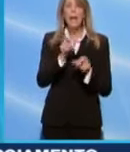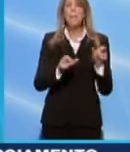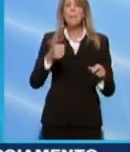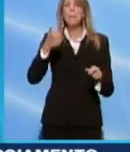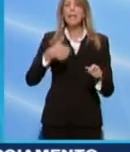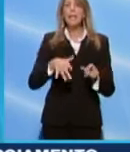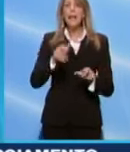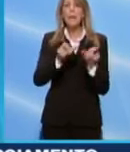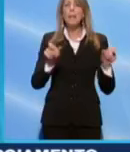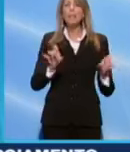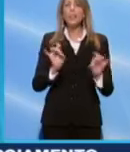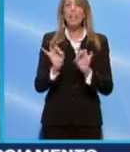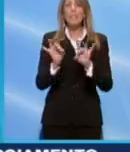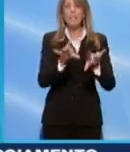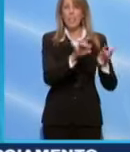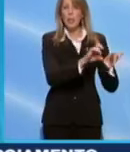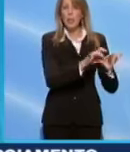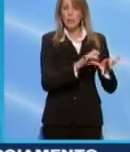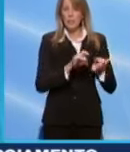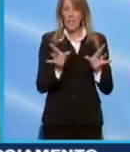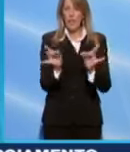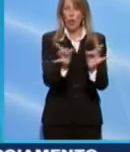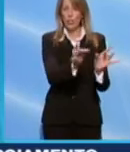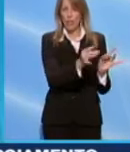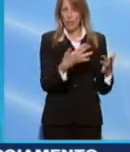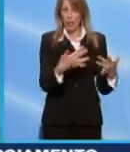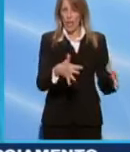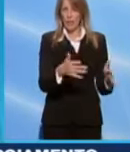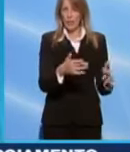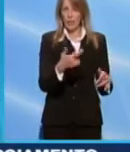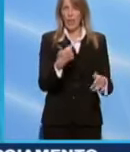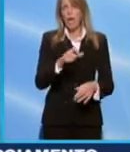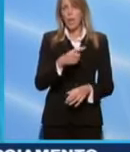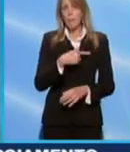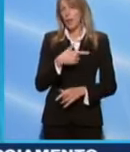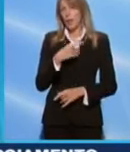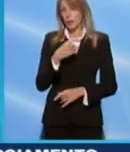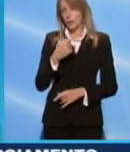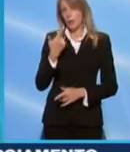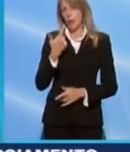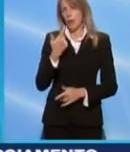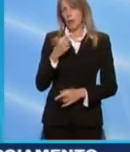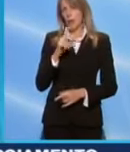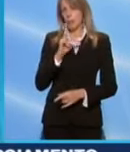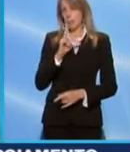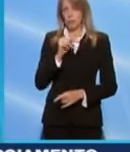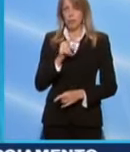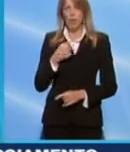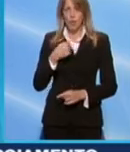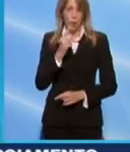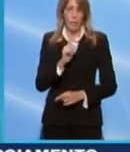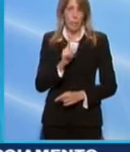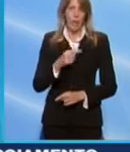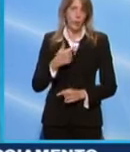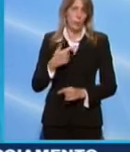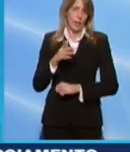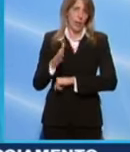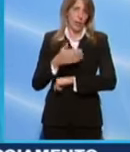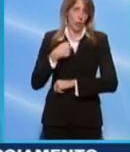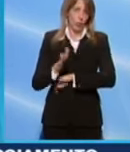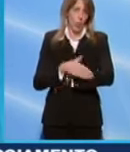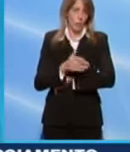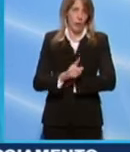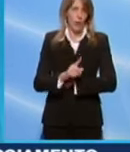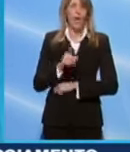ultimi giorni? Glielo risparmio perché sono una persona educata. Non ci deve più parlare di download, lei ci deve dire